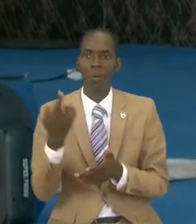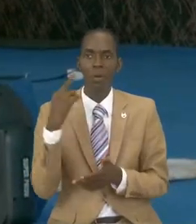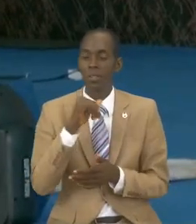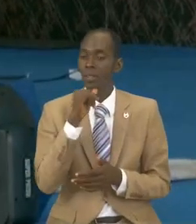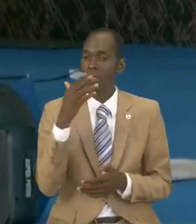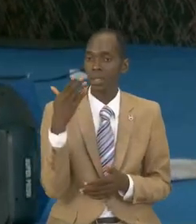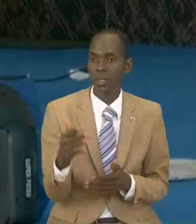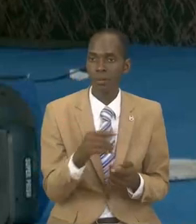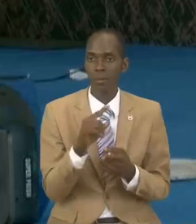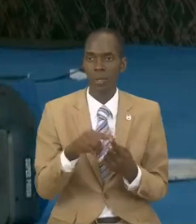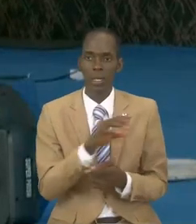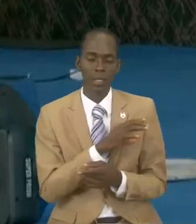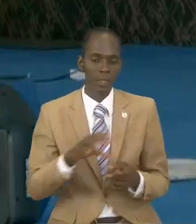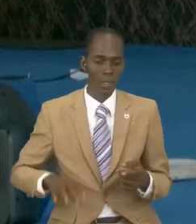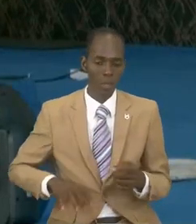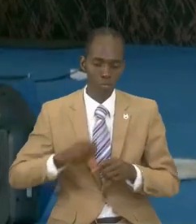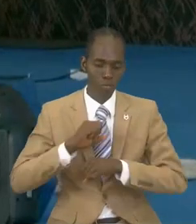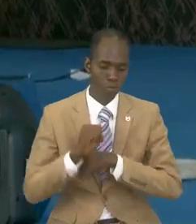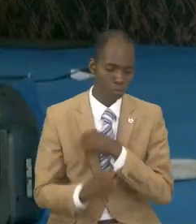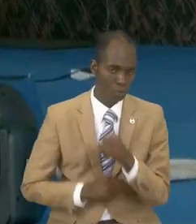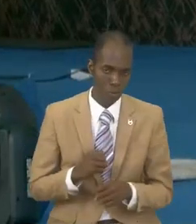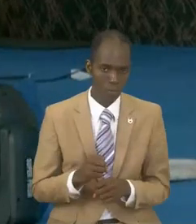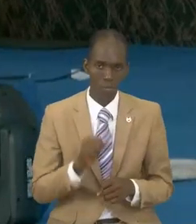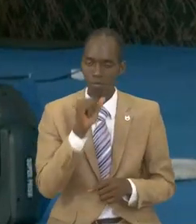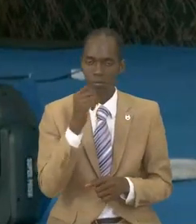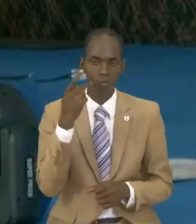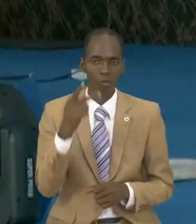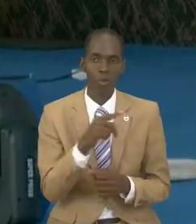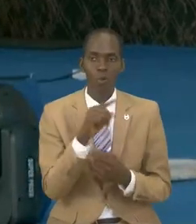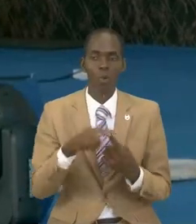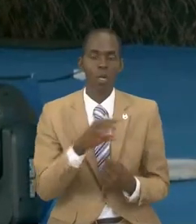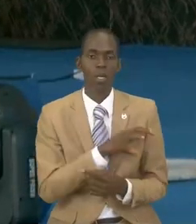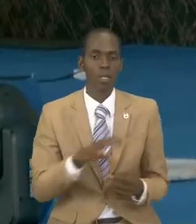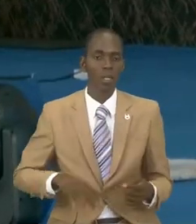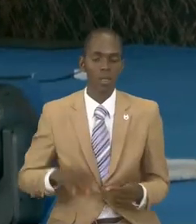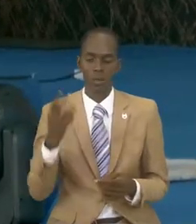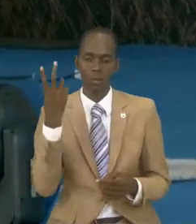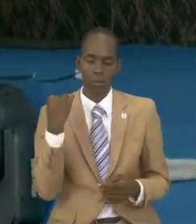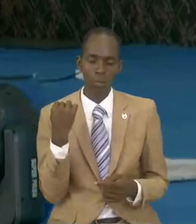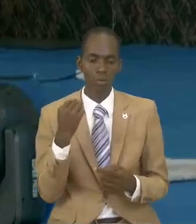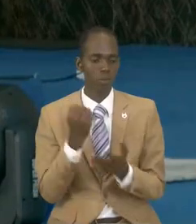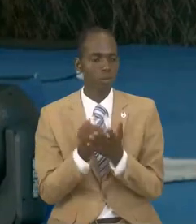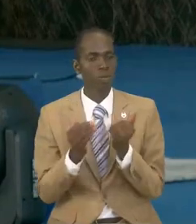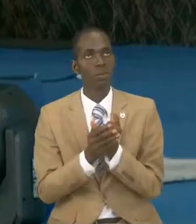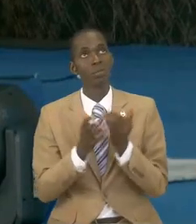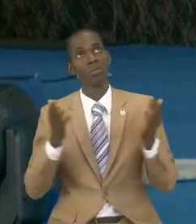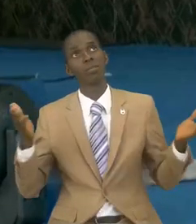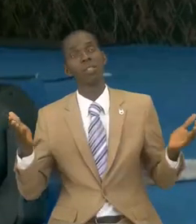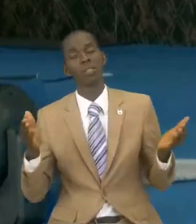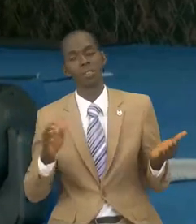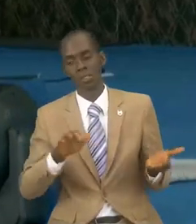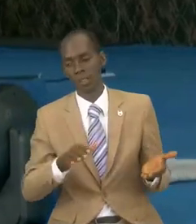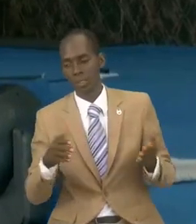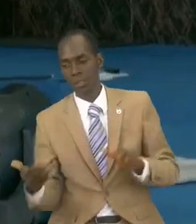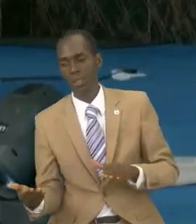souffert, lorsqu'il était trahi, lorsqu'il était crucifié et lorsqu'il